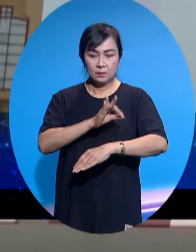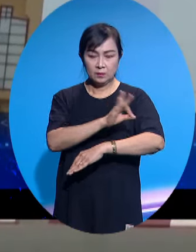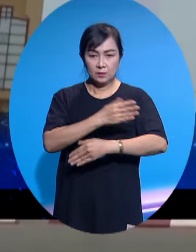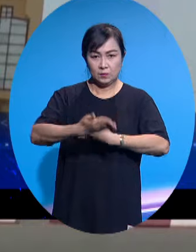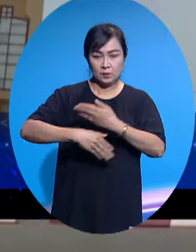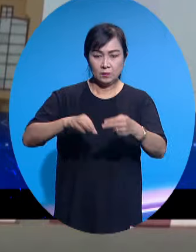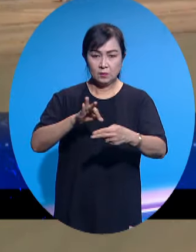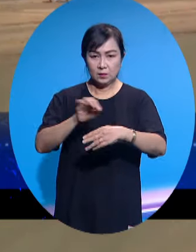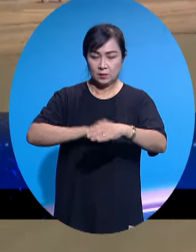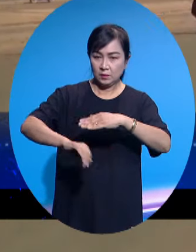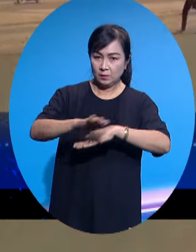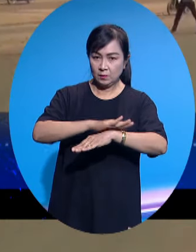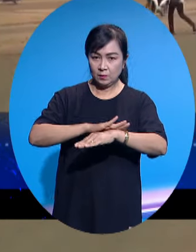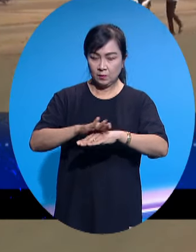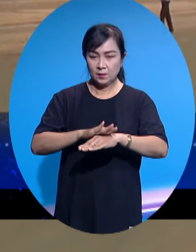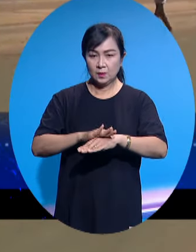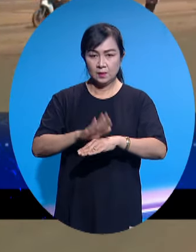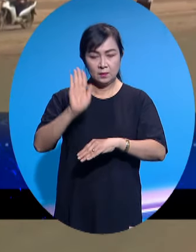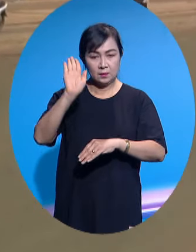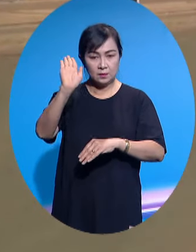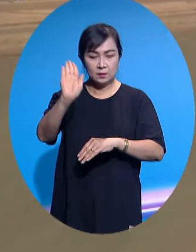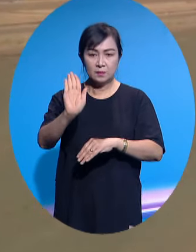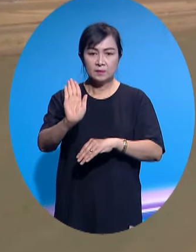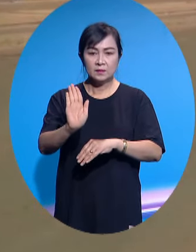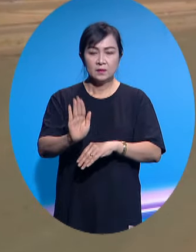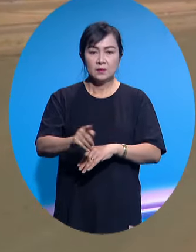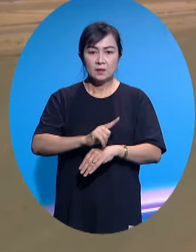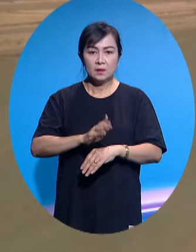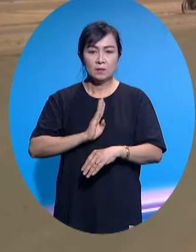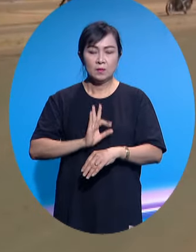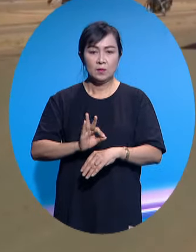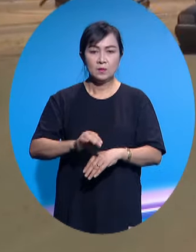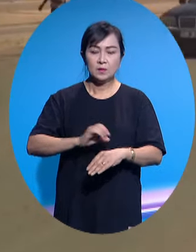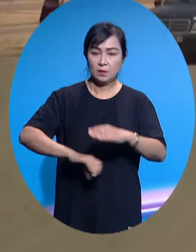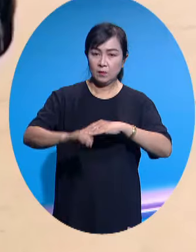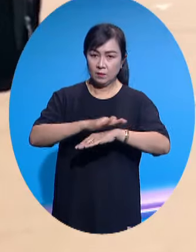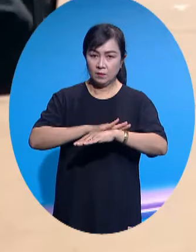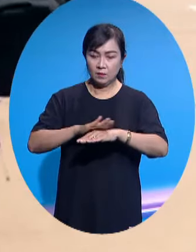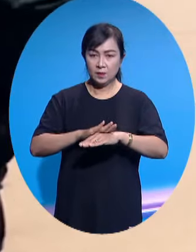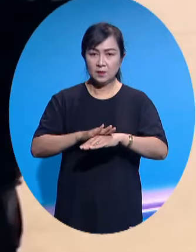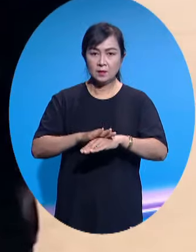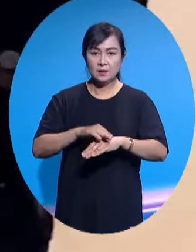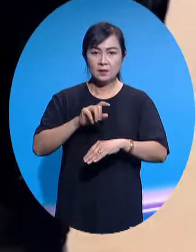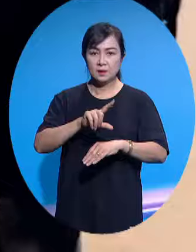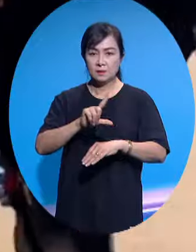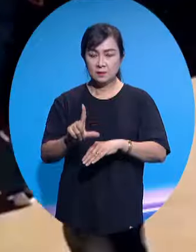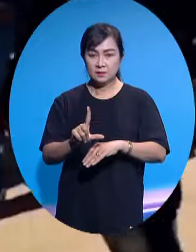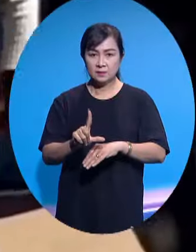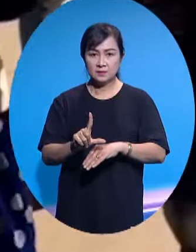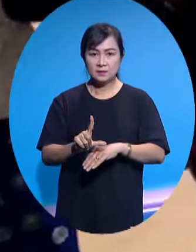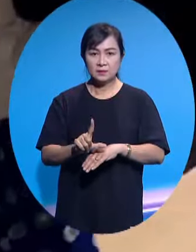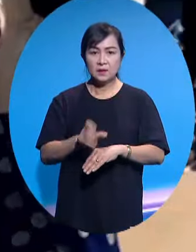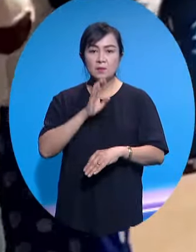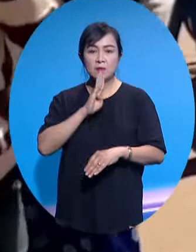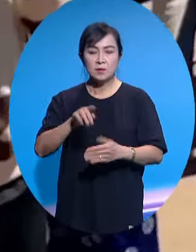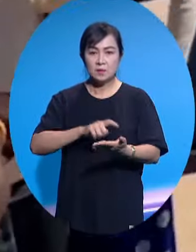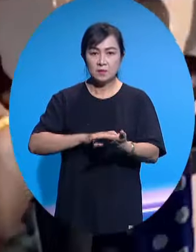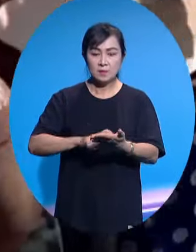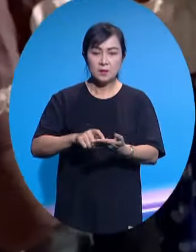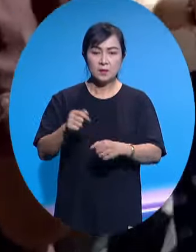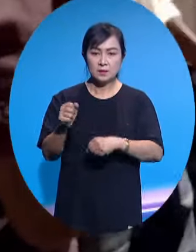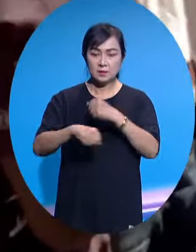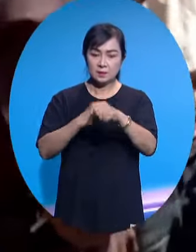các vấn đề Châu Phi bà moli dẫn đầu và tư lệnh bộ tư lệnh Châu Phi đô đốc Michael leny theo báo cáo của Mỹ vào